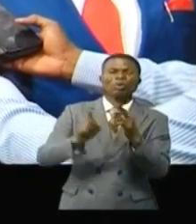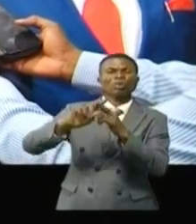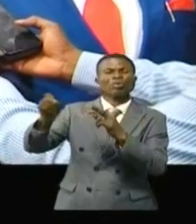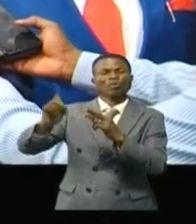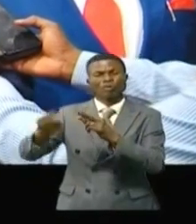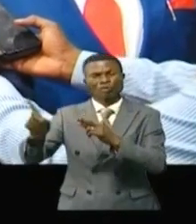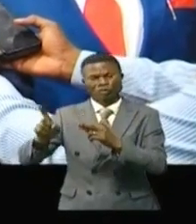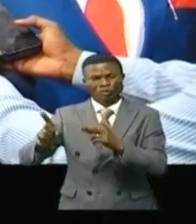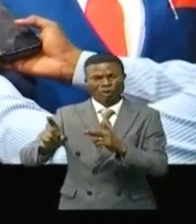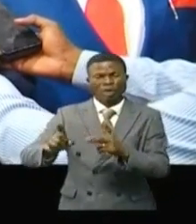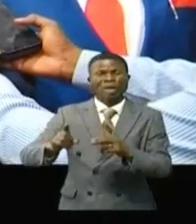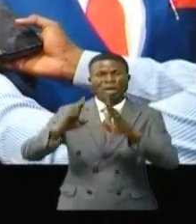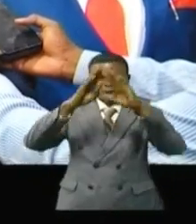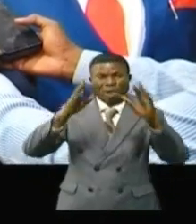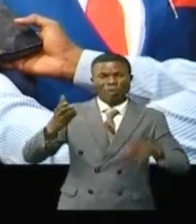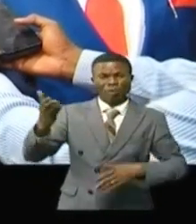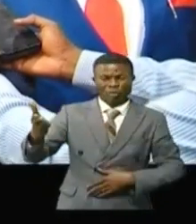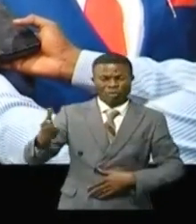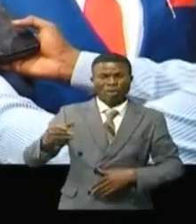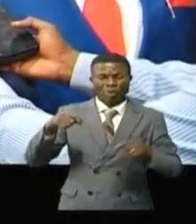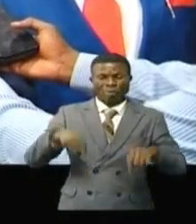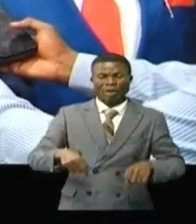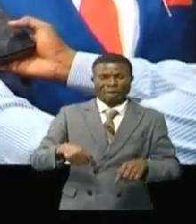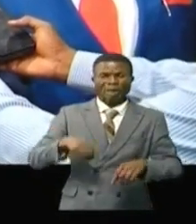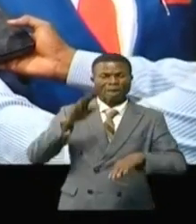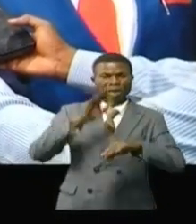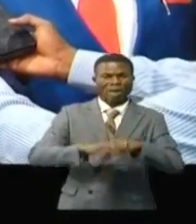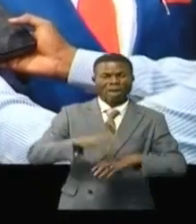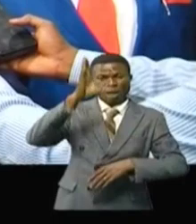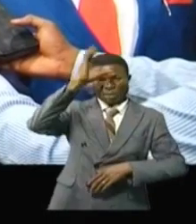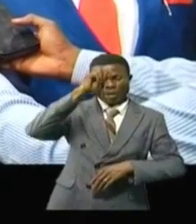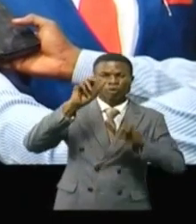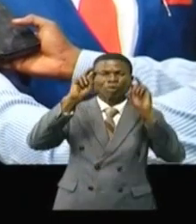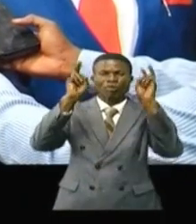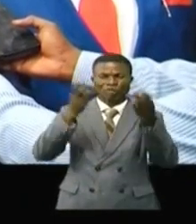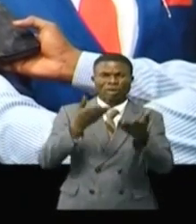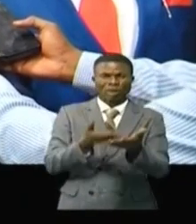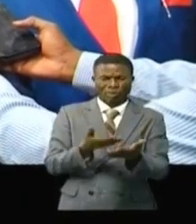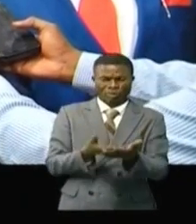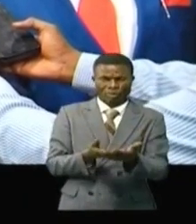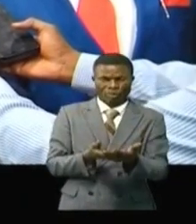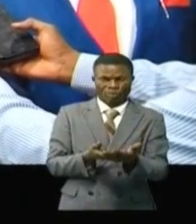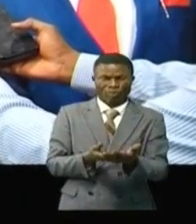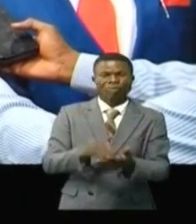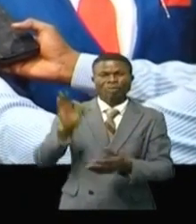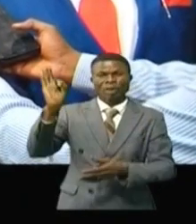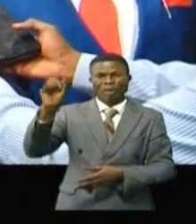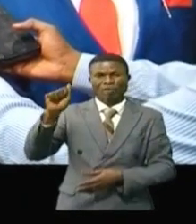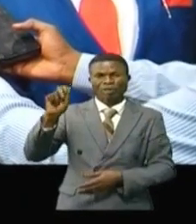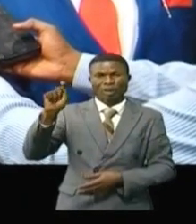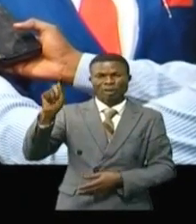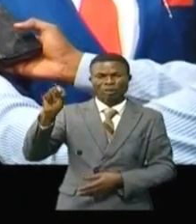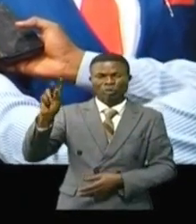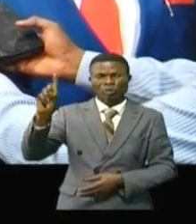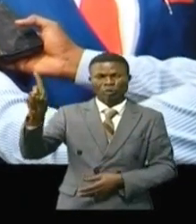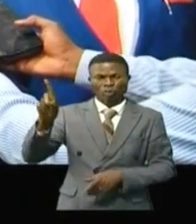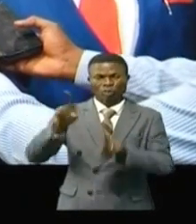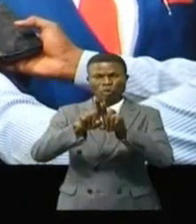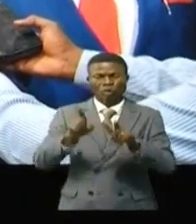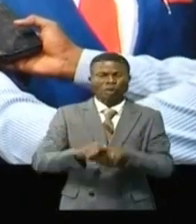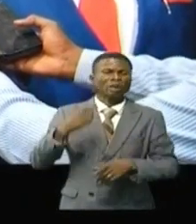fui des atrocités se retrouvent aujourd'hui à Bandunduville, à Fatundu, à Kenge, à